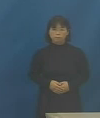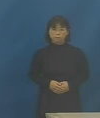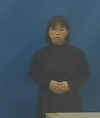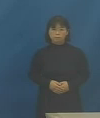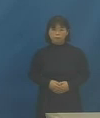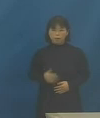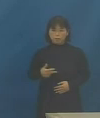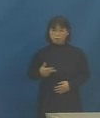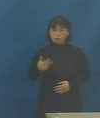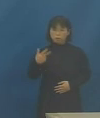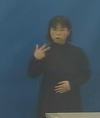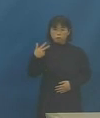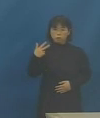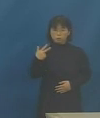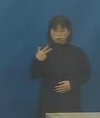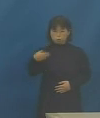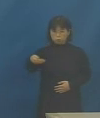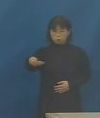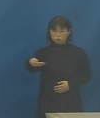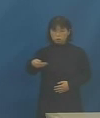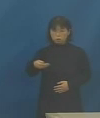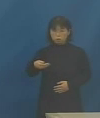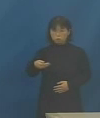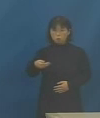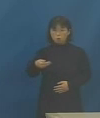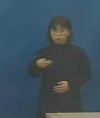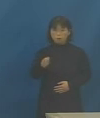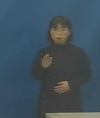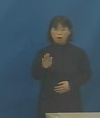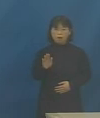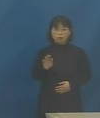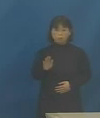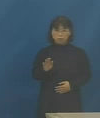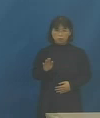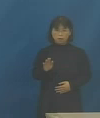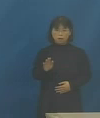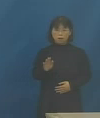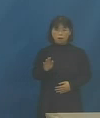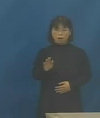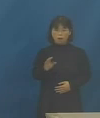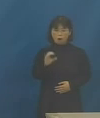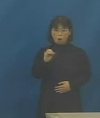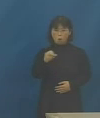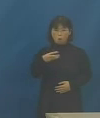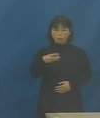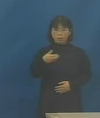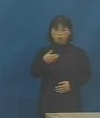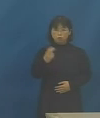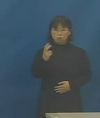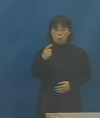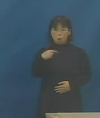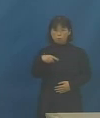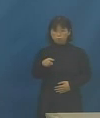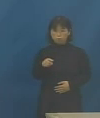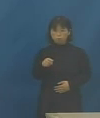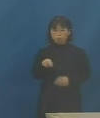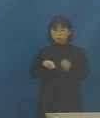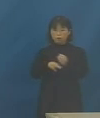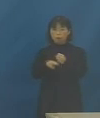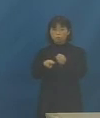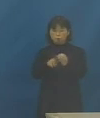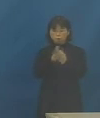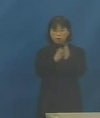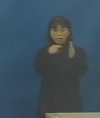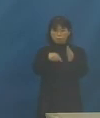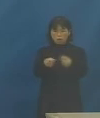あのまぁ先週若干ちょっとご質問が東その他なりましたけれどもオミクロン株のあの県内の流入につき